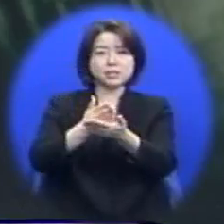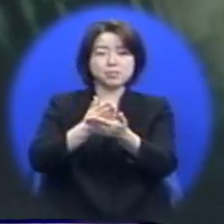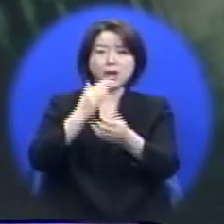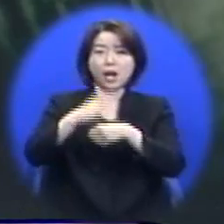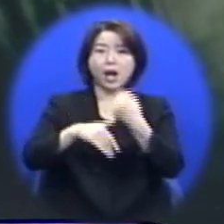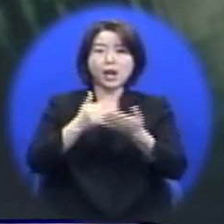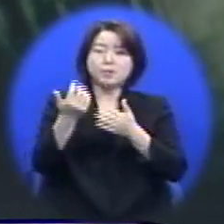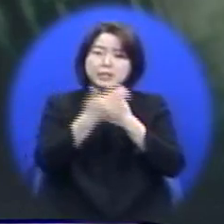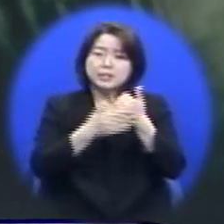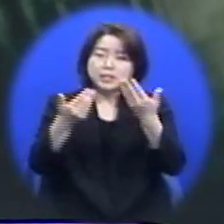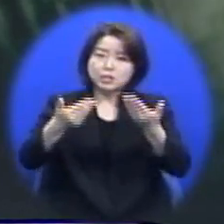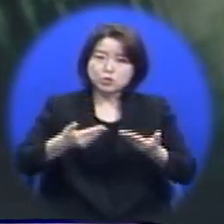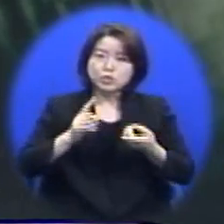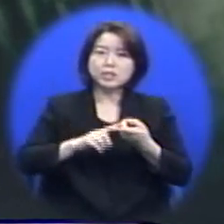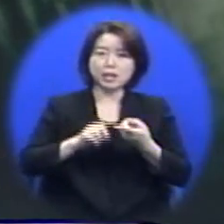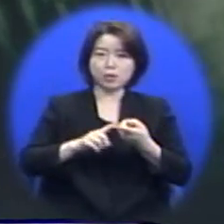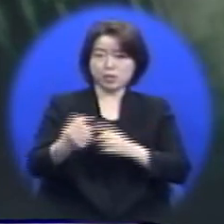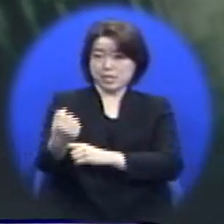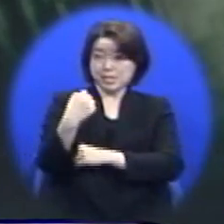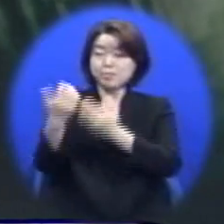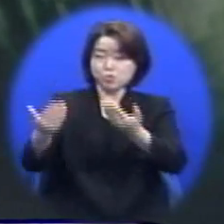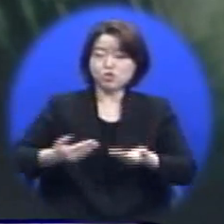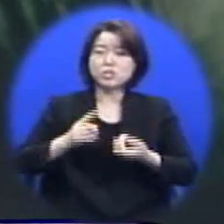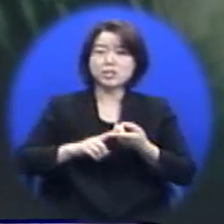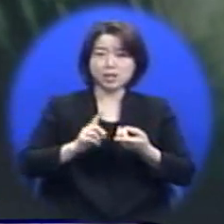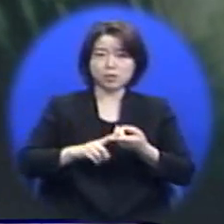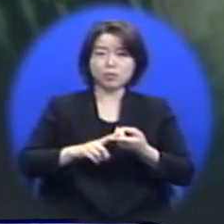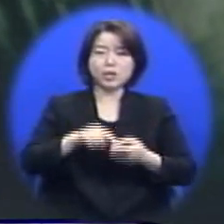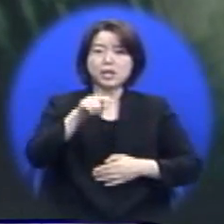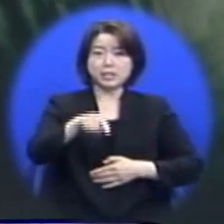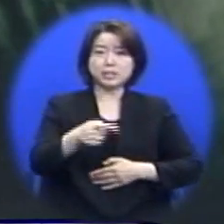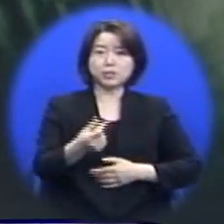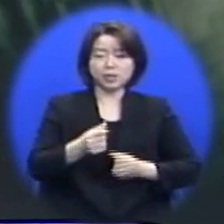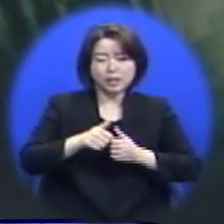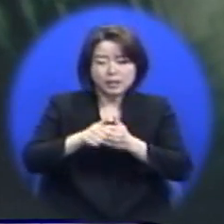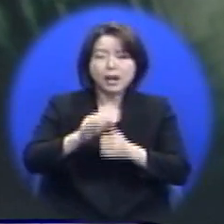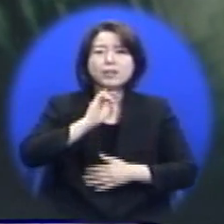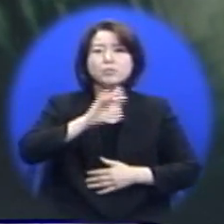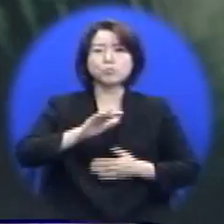은혜 주신 대로, 힘을 주신 대로 그렇게 할 뿐이에요.